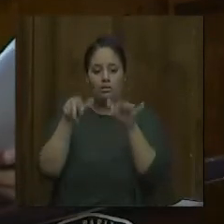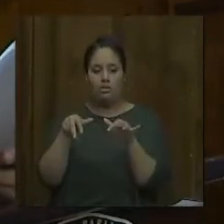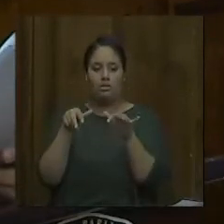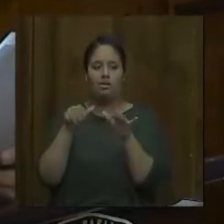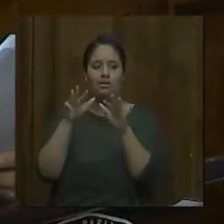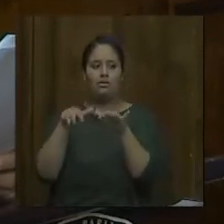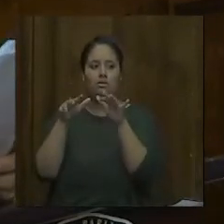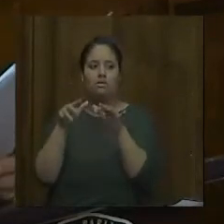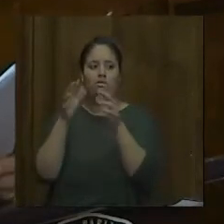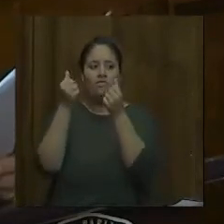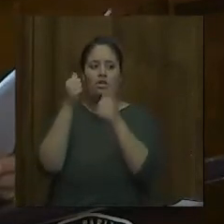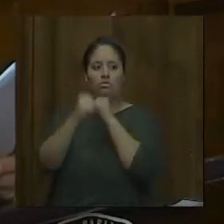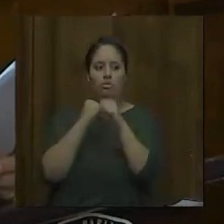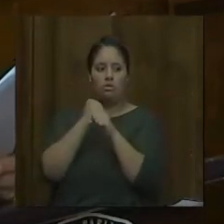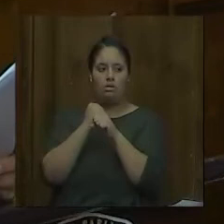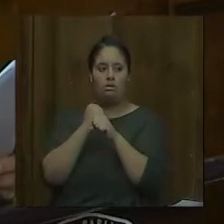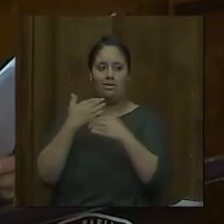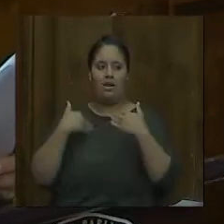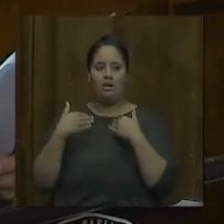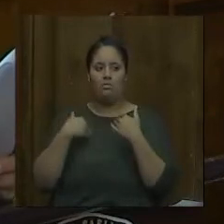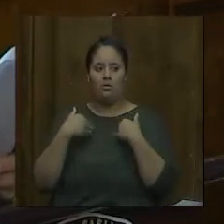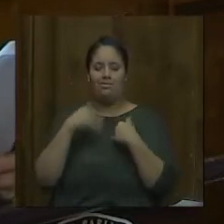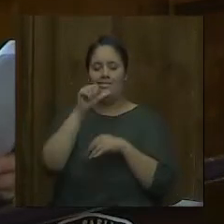boekjaar word program 1 administrasie